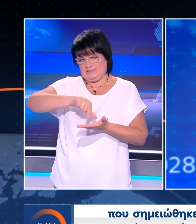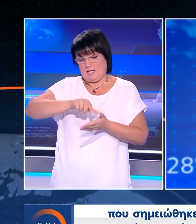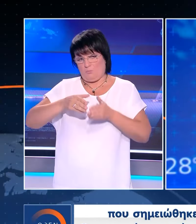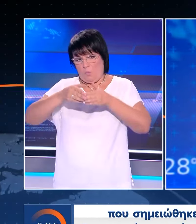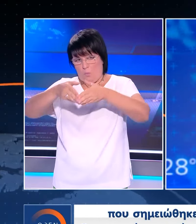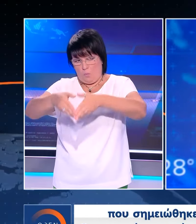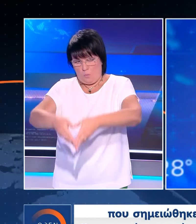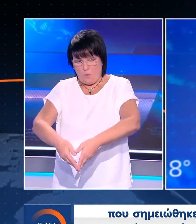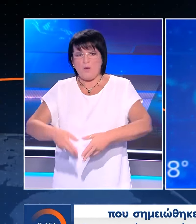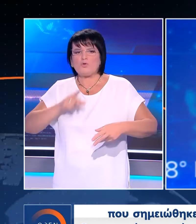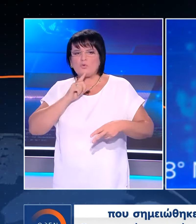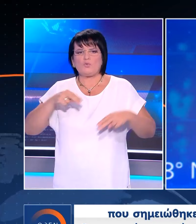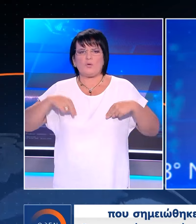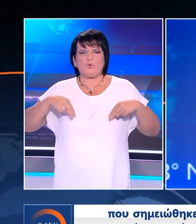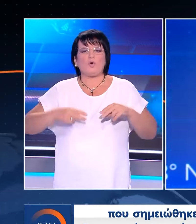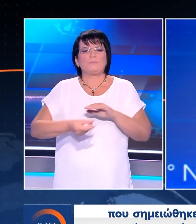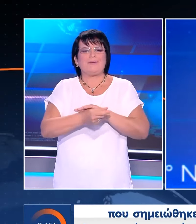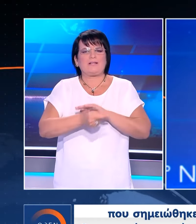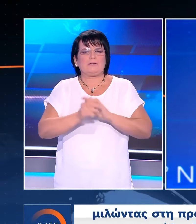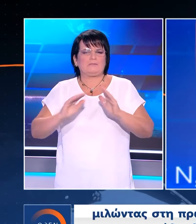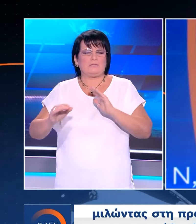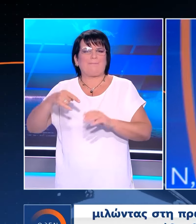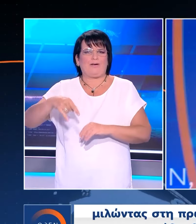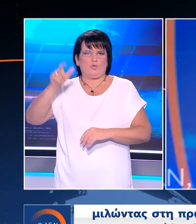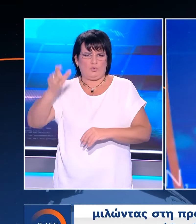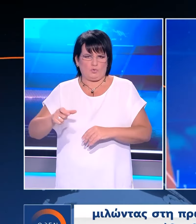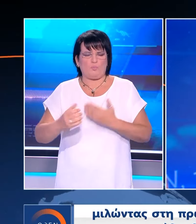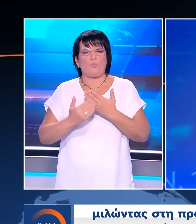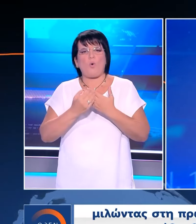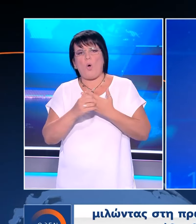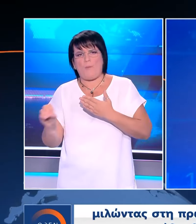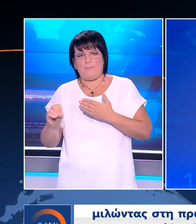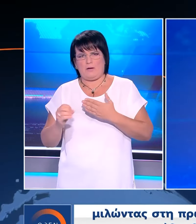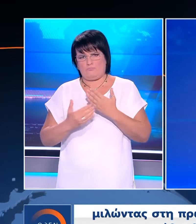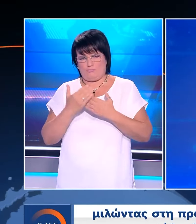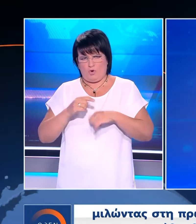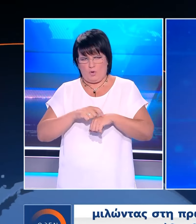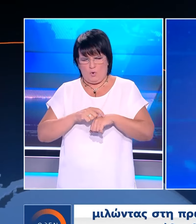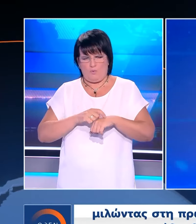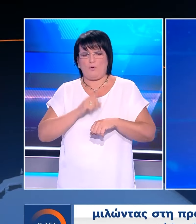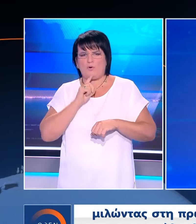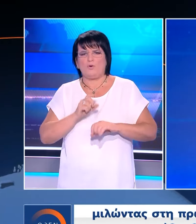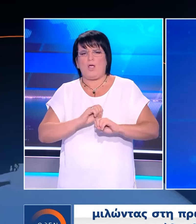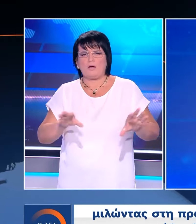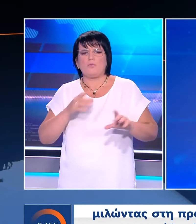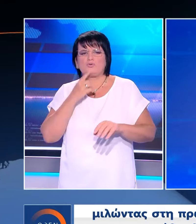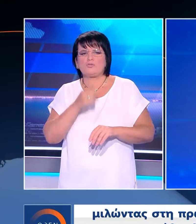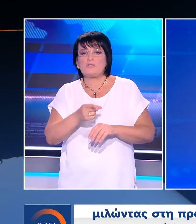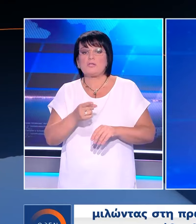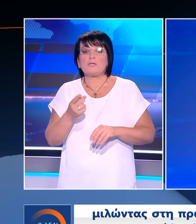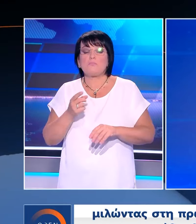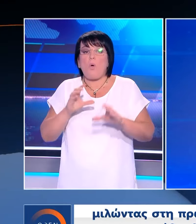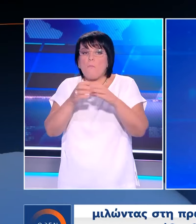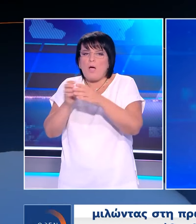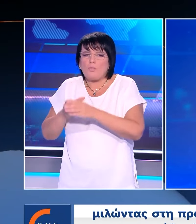υπουργός μετανάστευσης και ασύλου νίκος παναγιωτόπουλος μιλώντας την πρωινή εκπομπή του open αναφέρθηκε στις ομάδες διακινητών